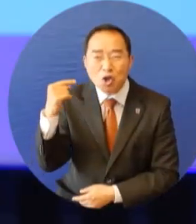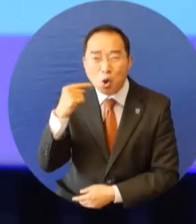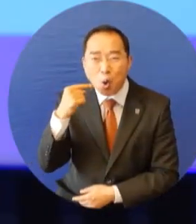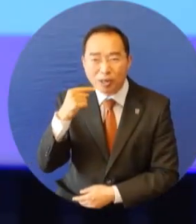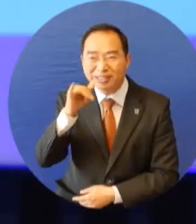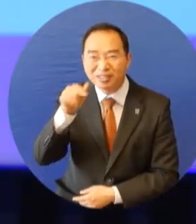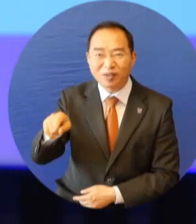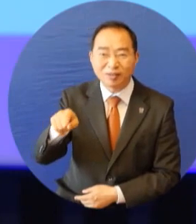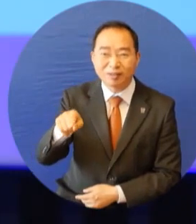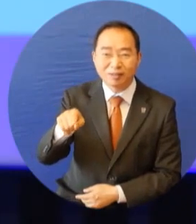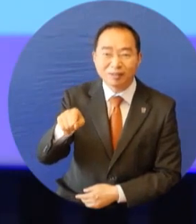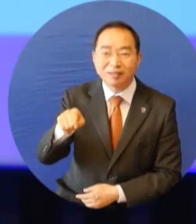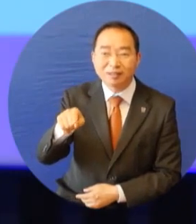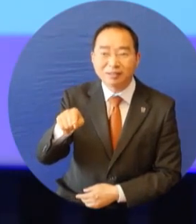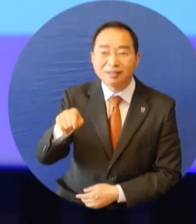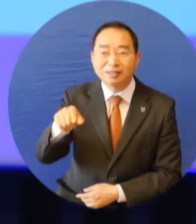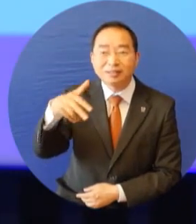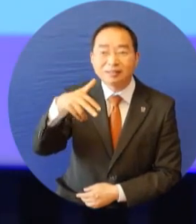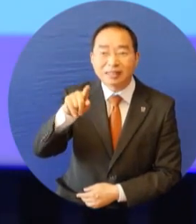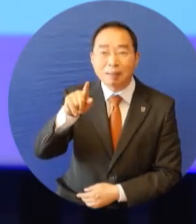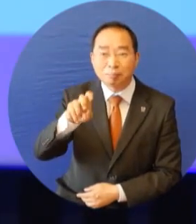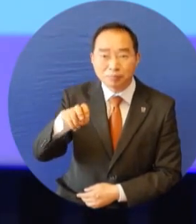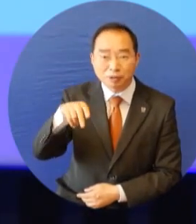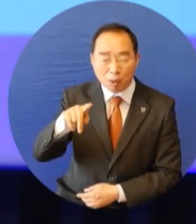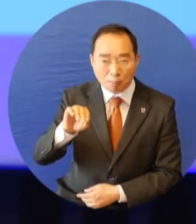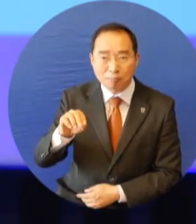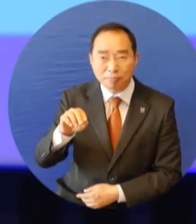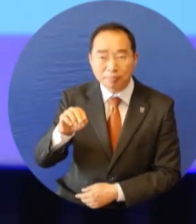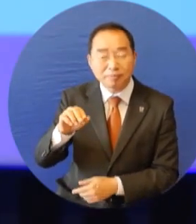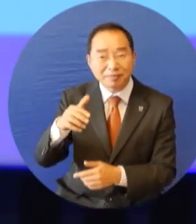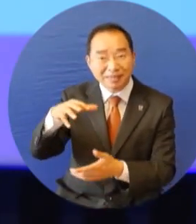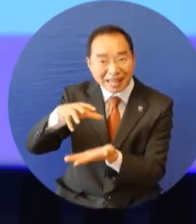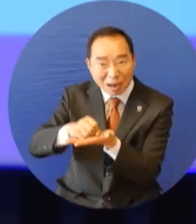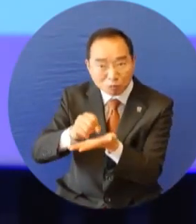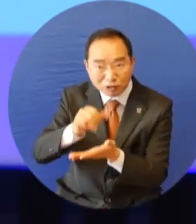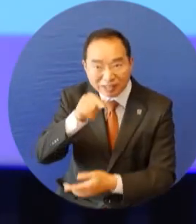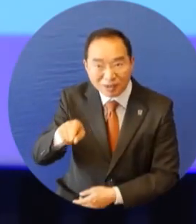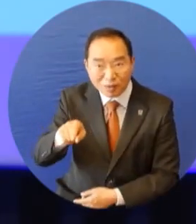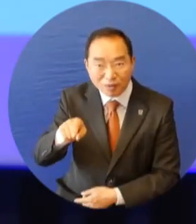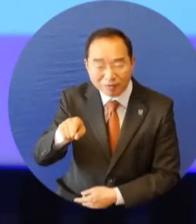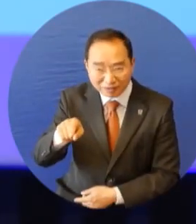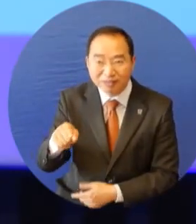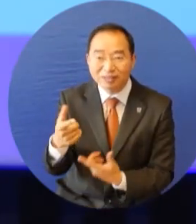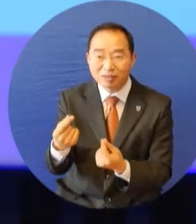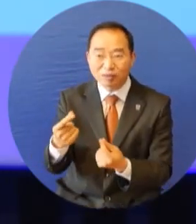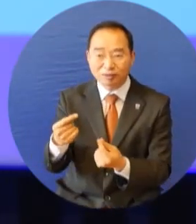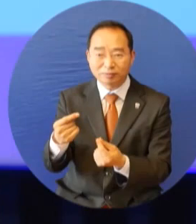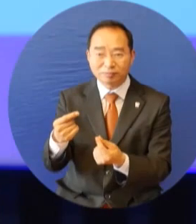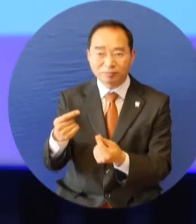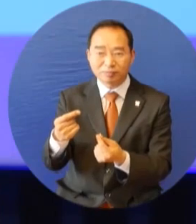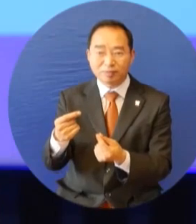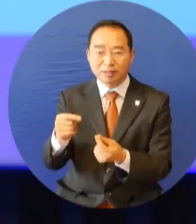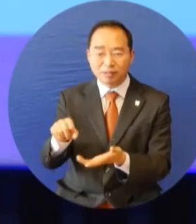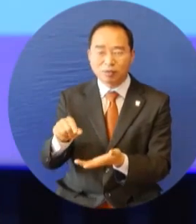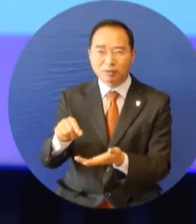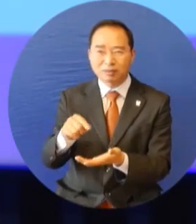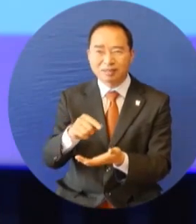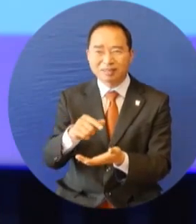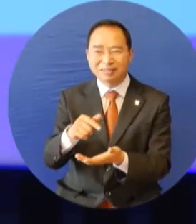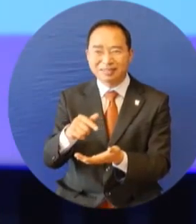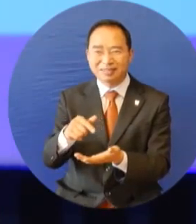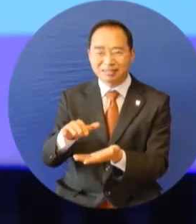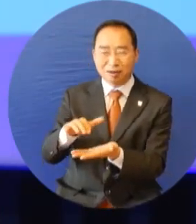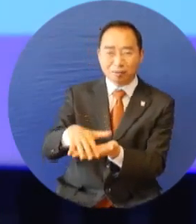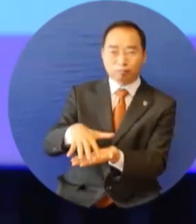먹고 있는 거거든. 근데 다 달라. 방석나물은 막 굉장히 그 러브체인처럼 이렇게 자란다 그러면은. 이런